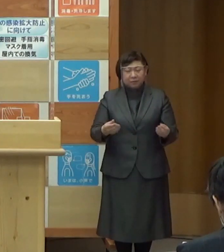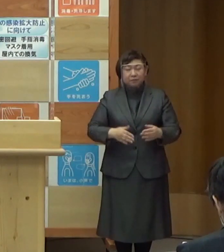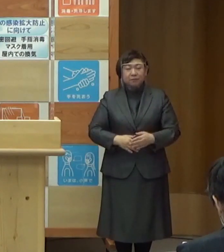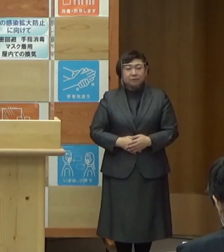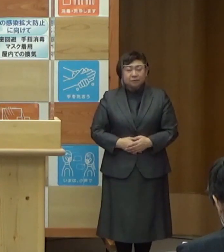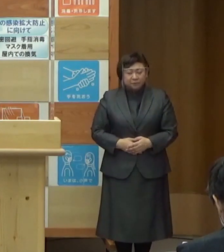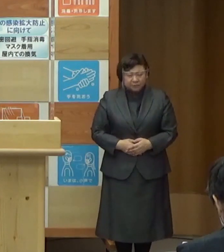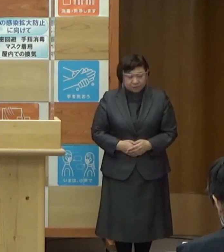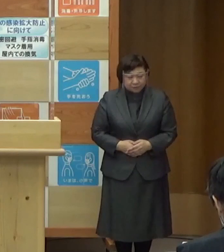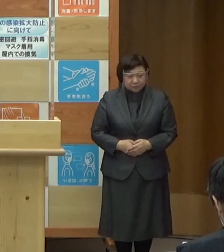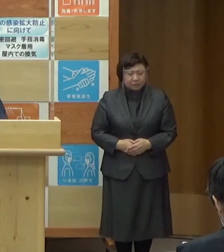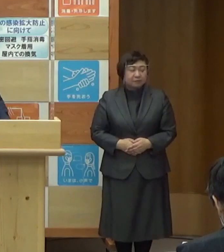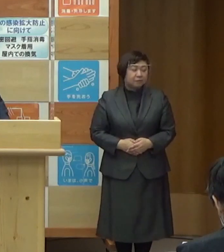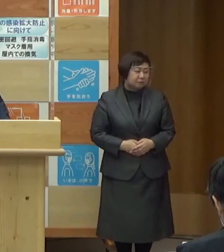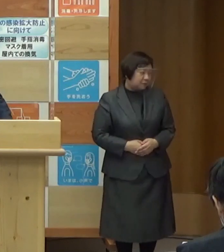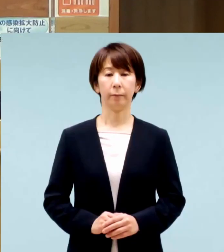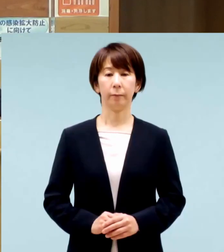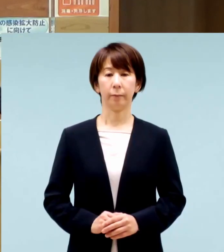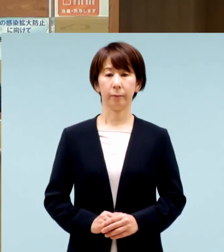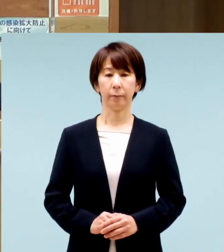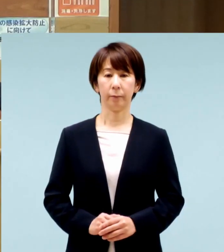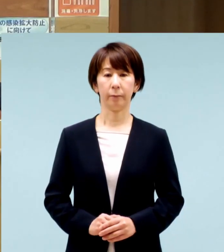であります。